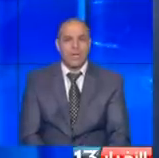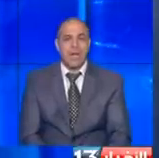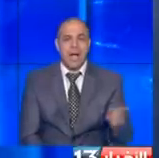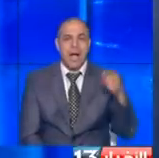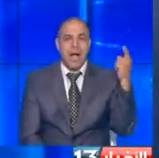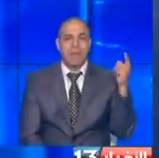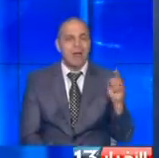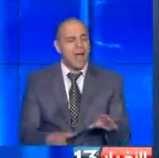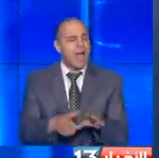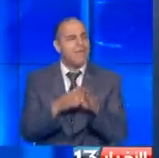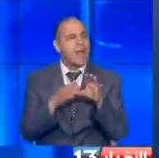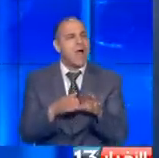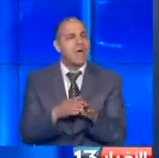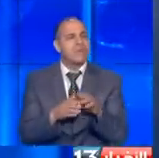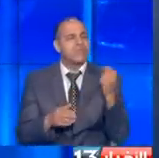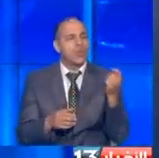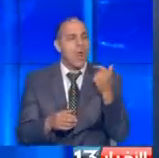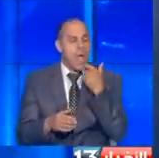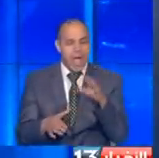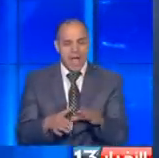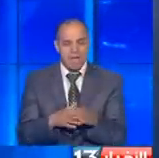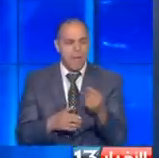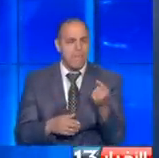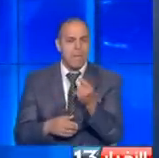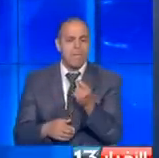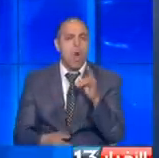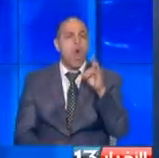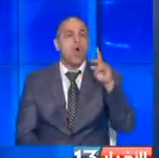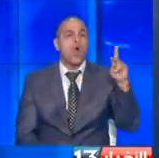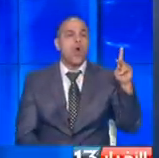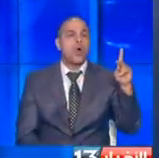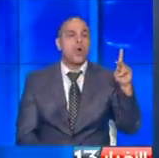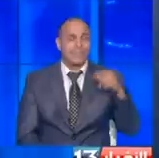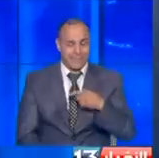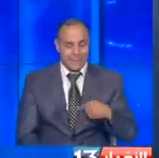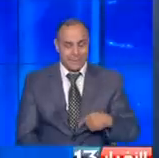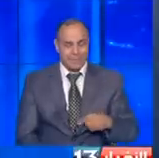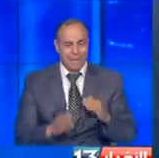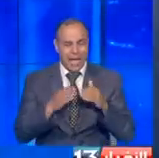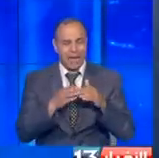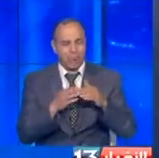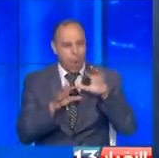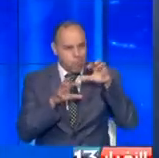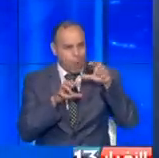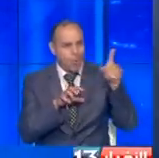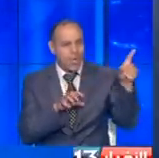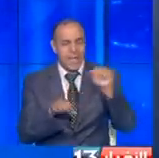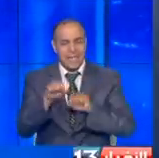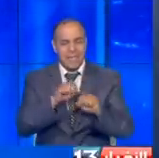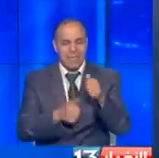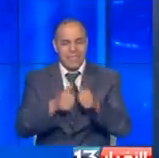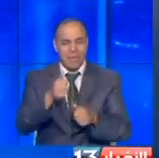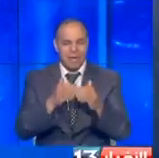وإلى عالم المهرجانات، حيث يحتفل المئات في هونغ كونغ بمهرجان قوارب التنين، ويتم تنظيم